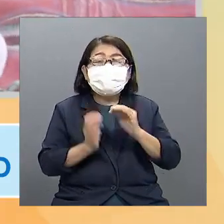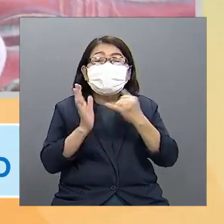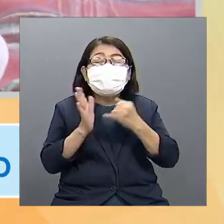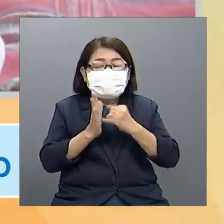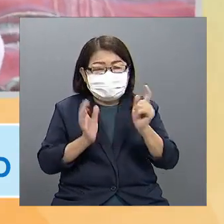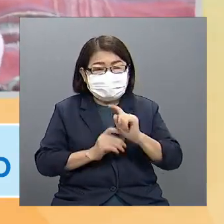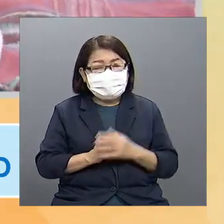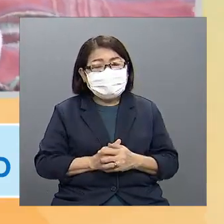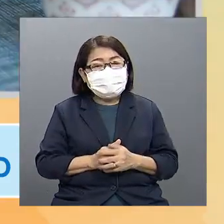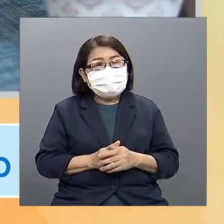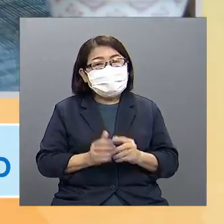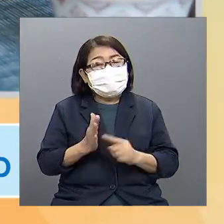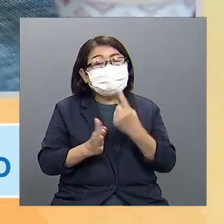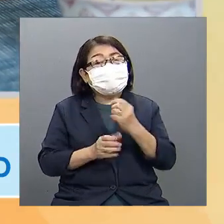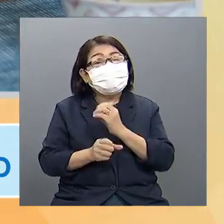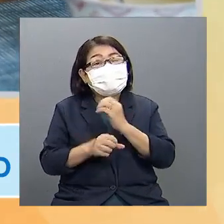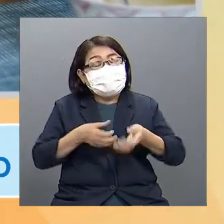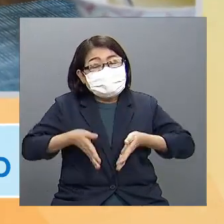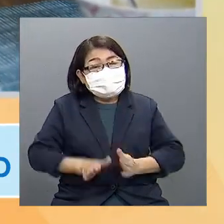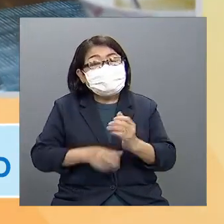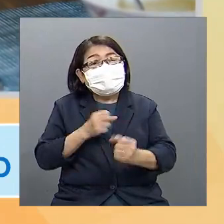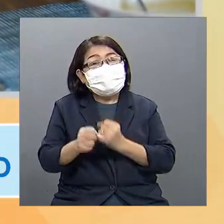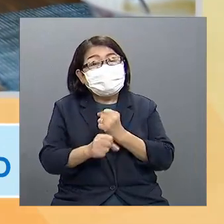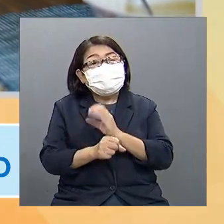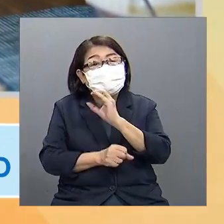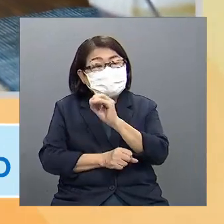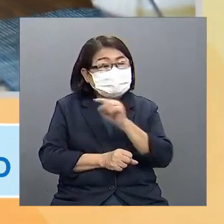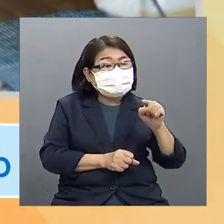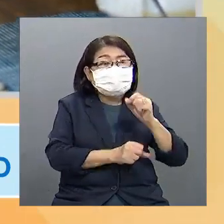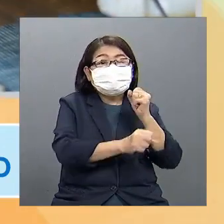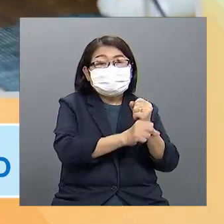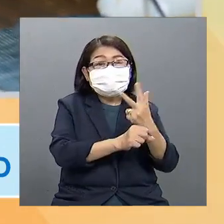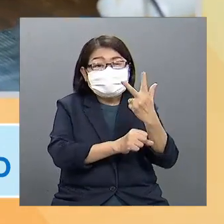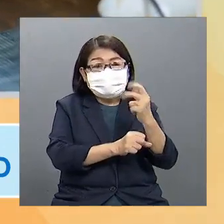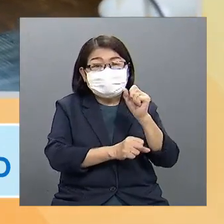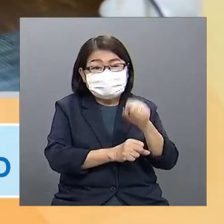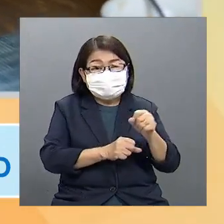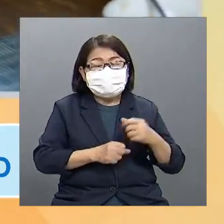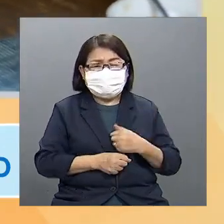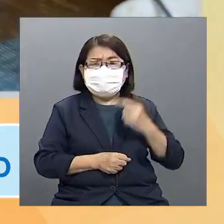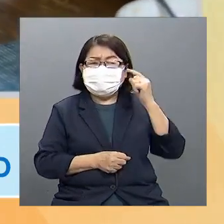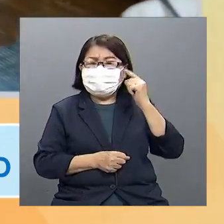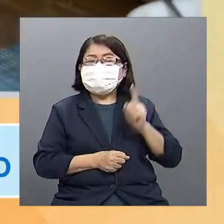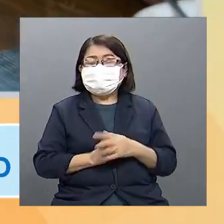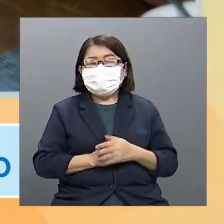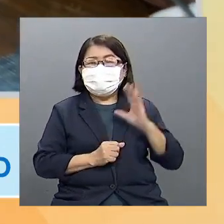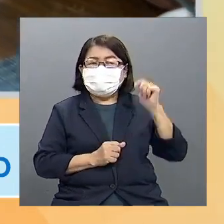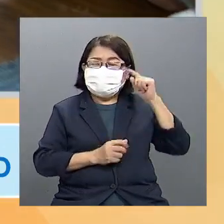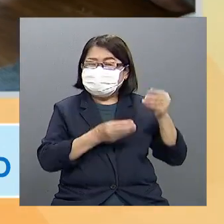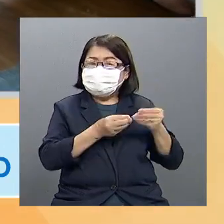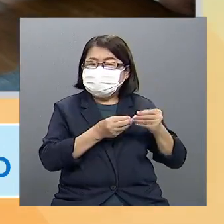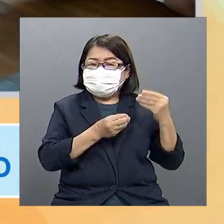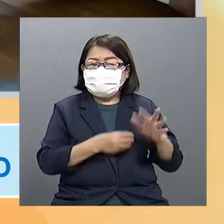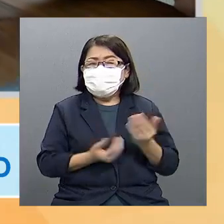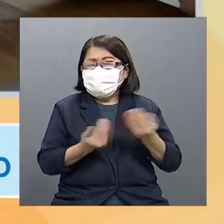งวัยที่เราเรียกว่าเป็นมหัศจรรย์พันวันแรกของชีวิตของเด็กเราเคยออกแบบเอาไว้ให้คุณพ่อคุณแม่เข้าใจง่ายๆว่าอันที่หนึ่งฐานที่ท่านดู